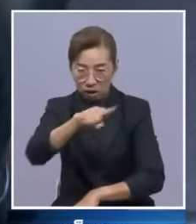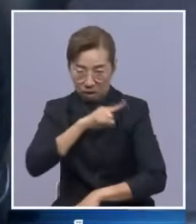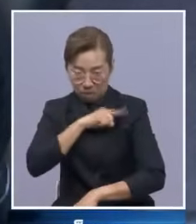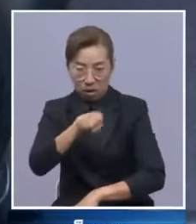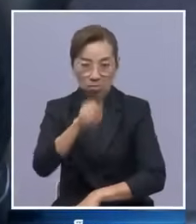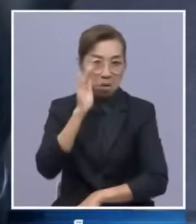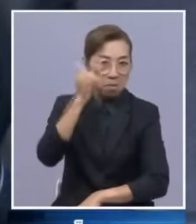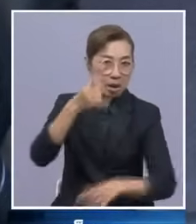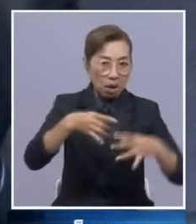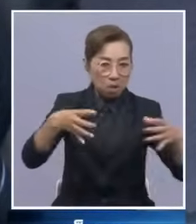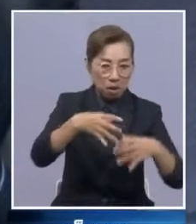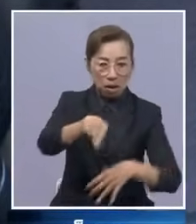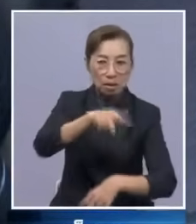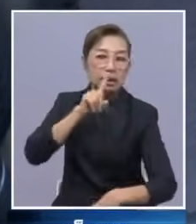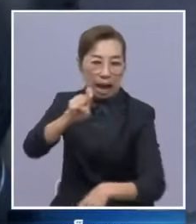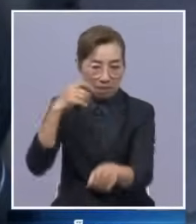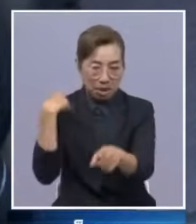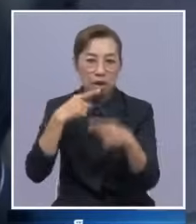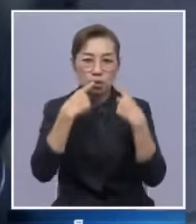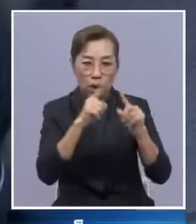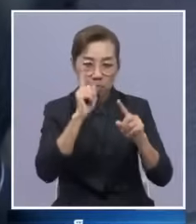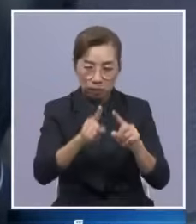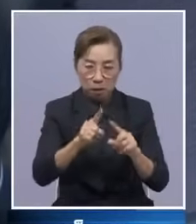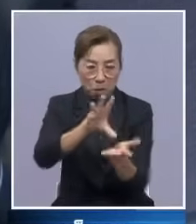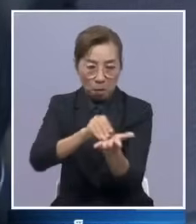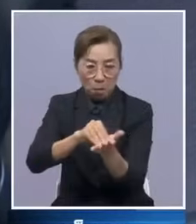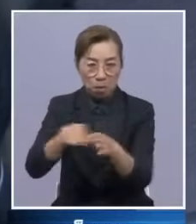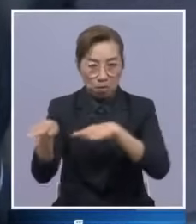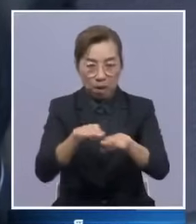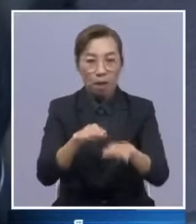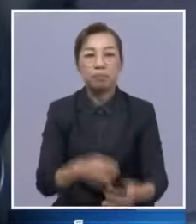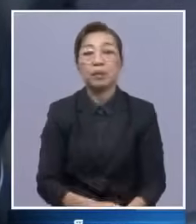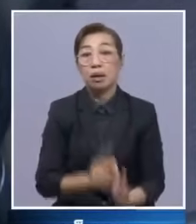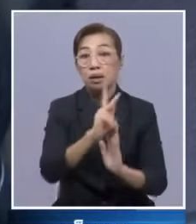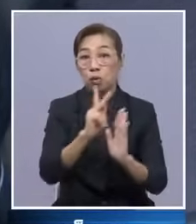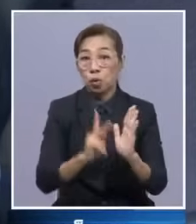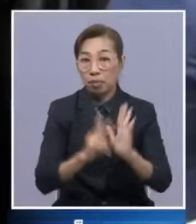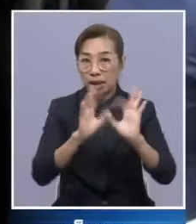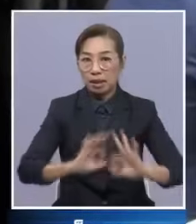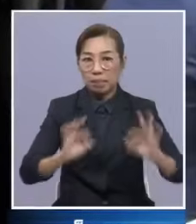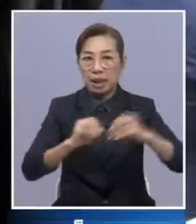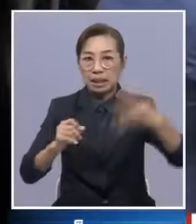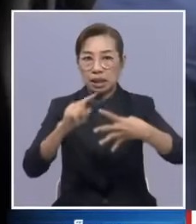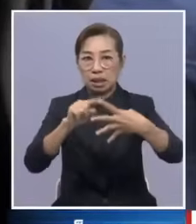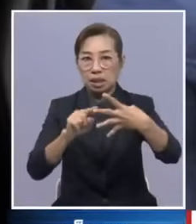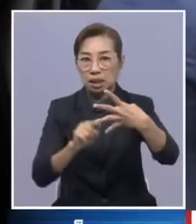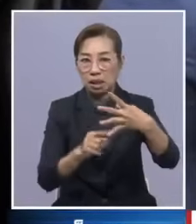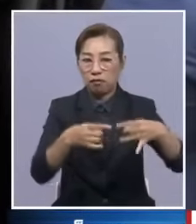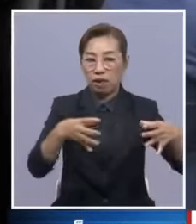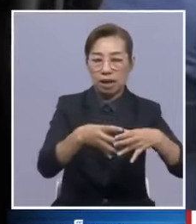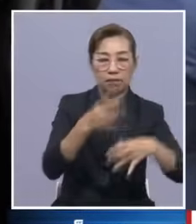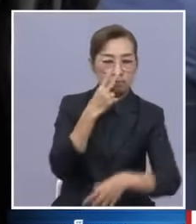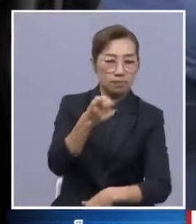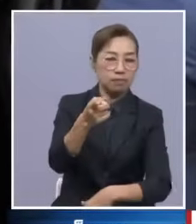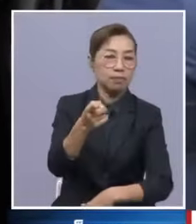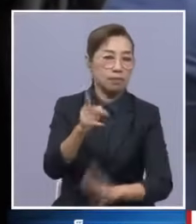ในช่วงที่จะอาจจะถูกอภิปรายด้วยเนี่ยคุณผู้ชมคะลองไปไล่เรียงดูกันนะคะมีกฎหมาย4ฉบับสำคัญนะคะที่ฝ่ายค้านเขาบอกว่า